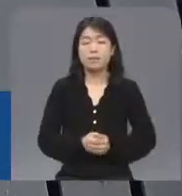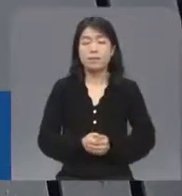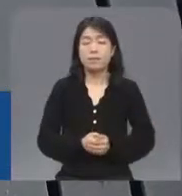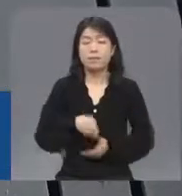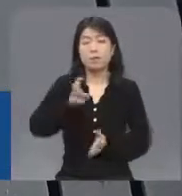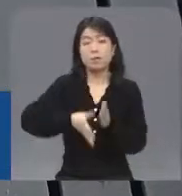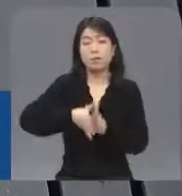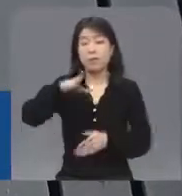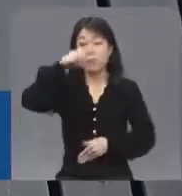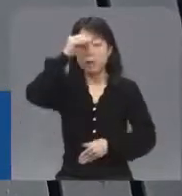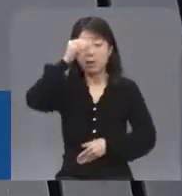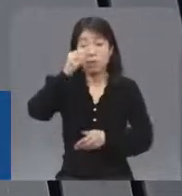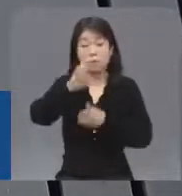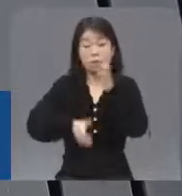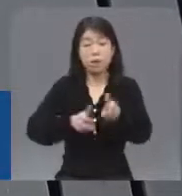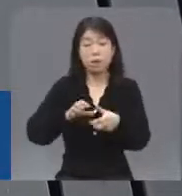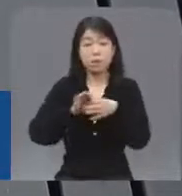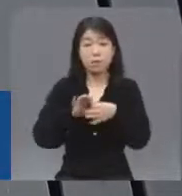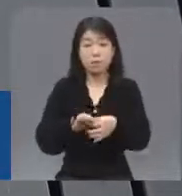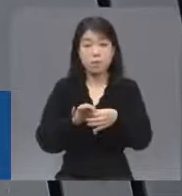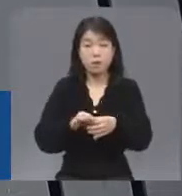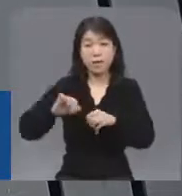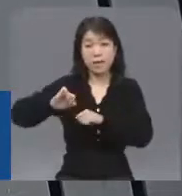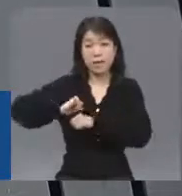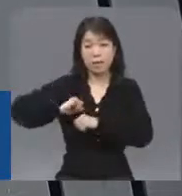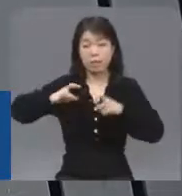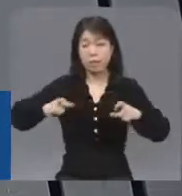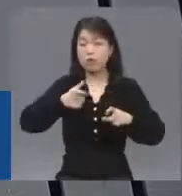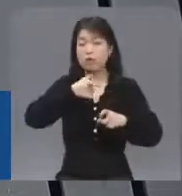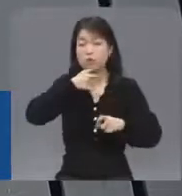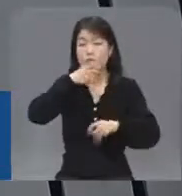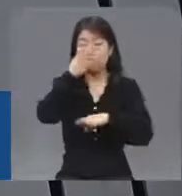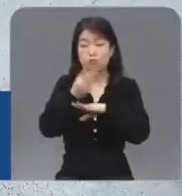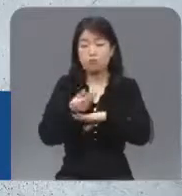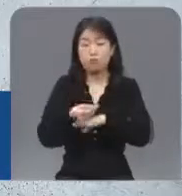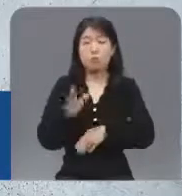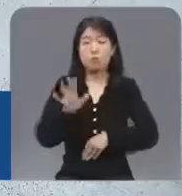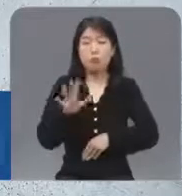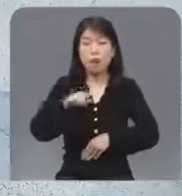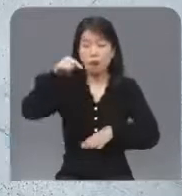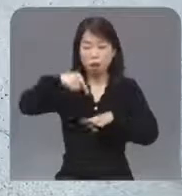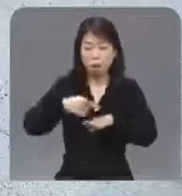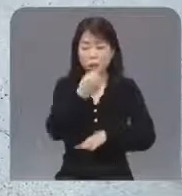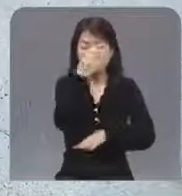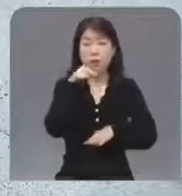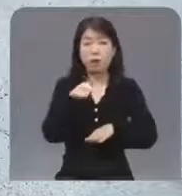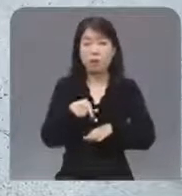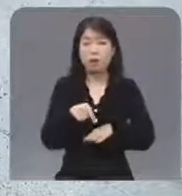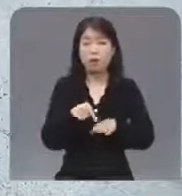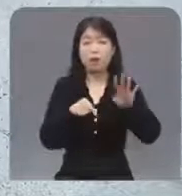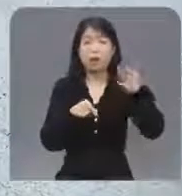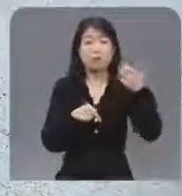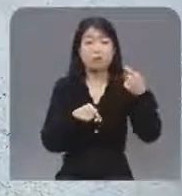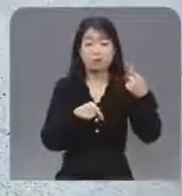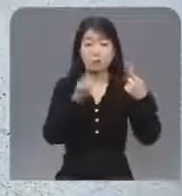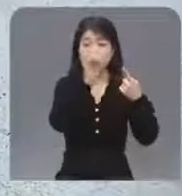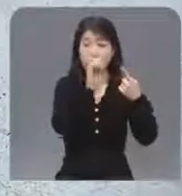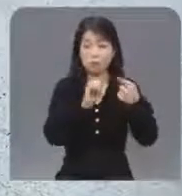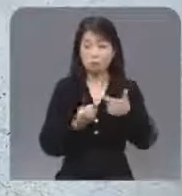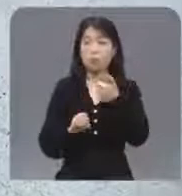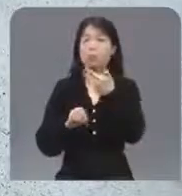광주시는 시범사업을 통해 상무지구에 물이 스며들지 않는 불 투수 면적이 91% 에서